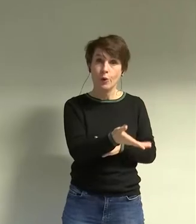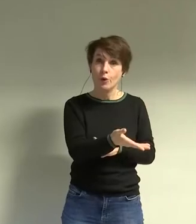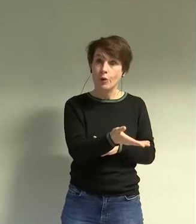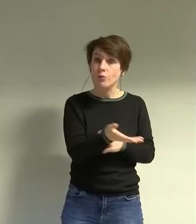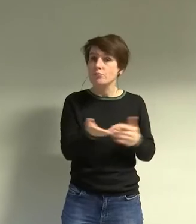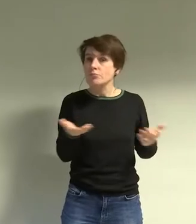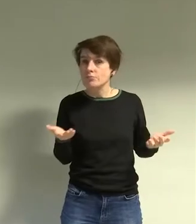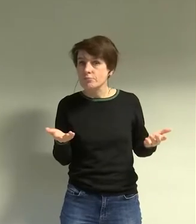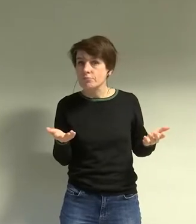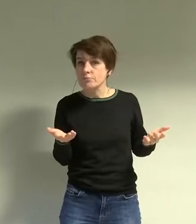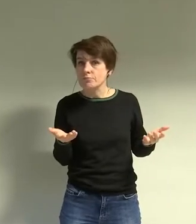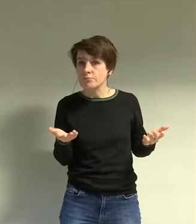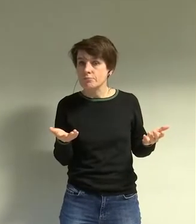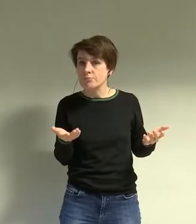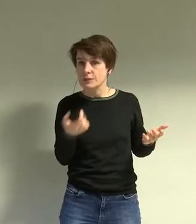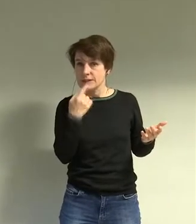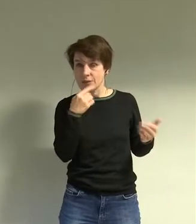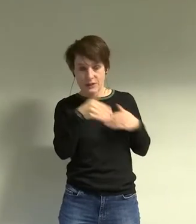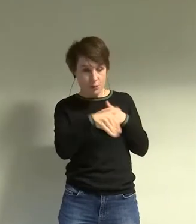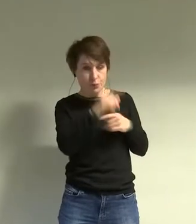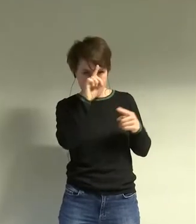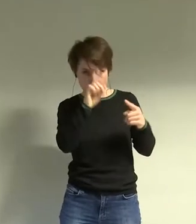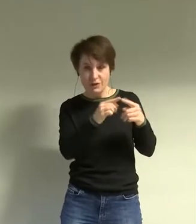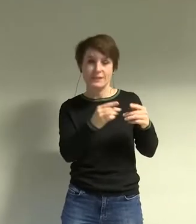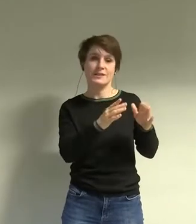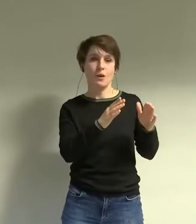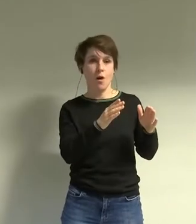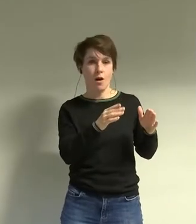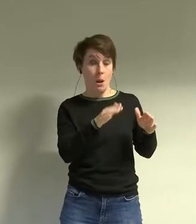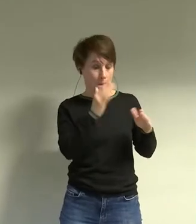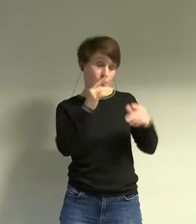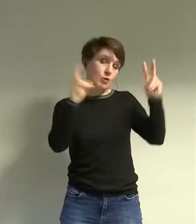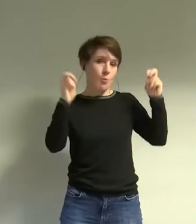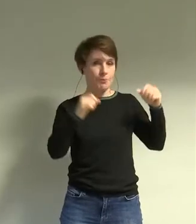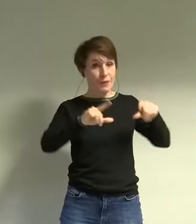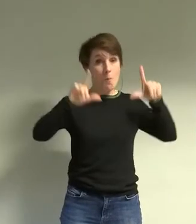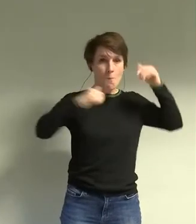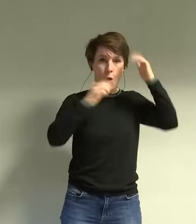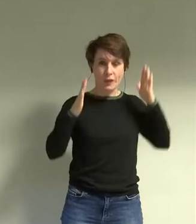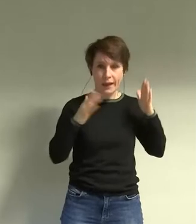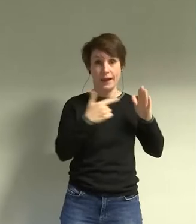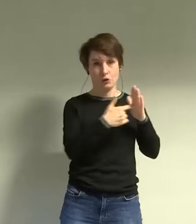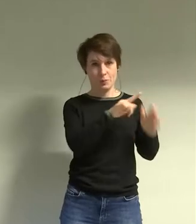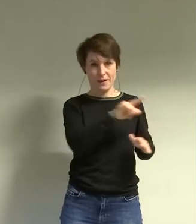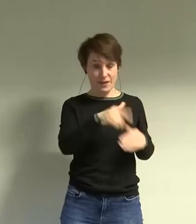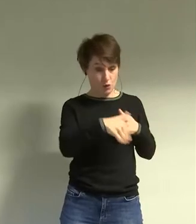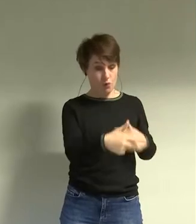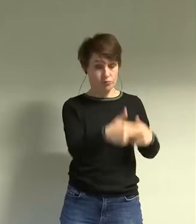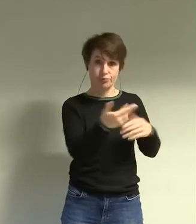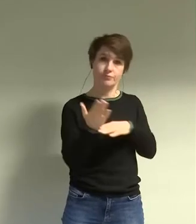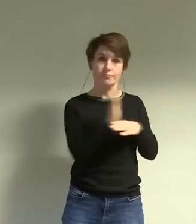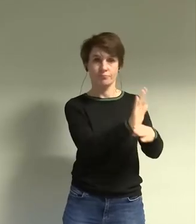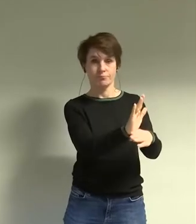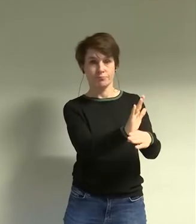l'aboutissement serait un bêta portrait 2022 une version bêta c'est pas un brouillon c'était un peu un prélude à une version finale